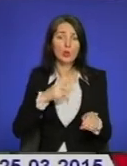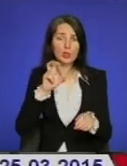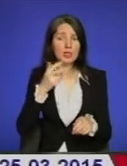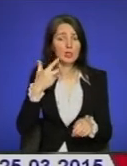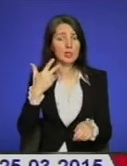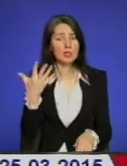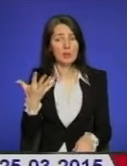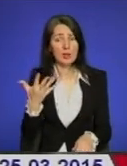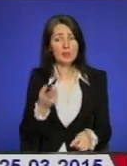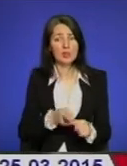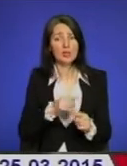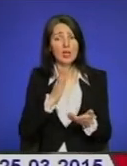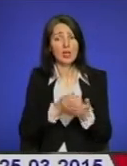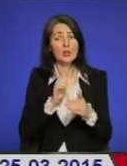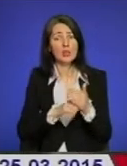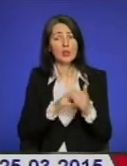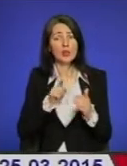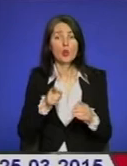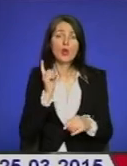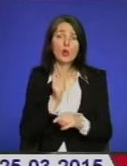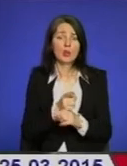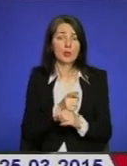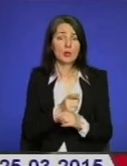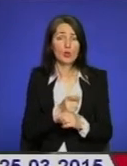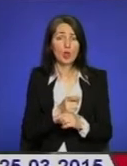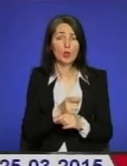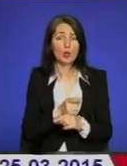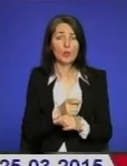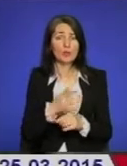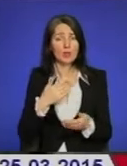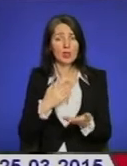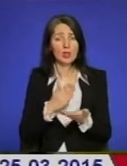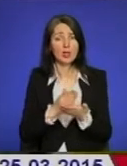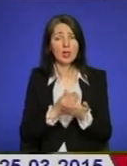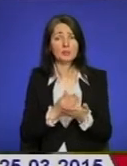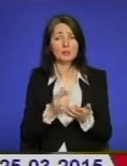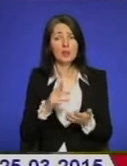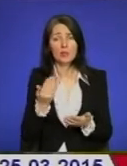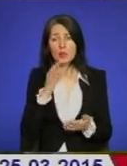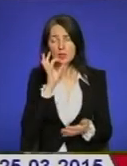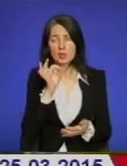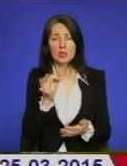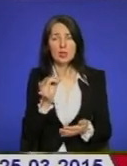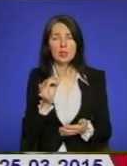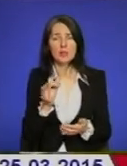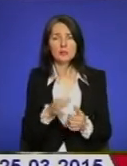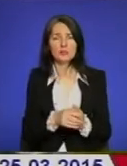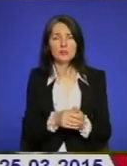це є приводом того мораторію і є певна Як вам сказати